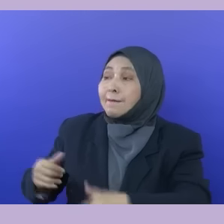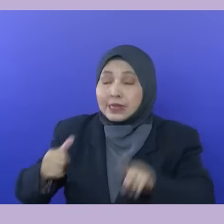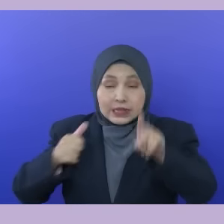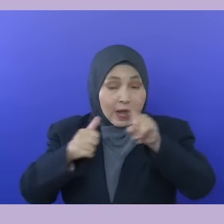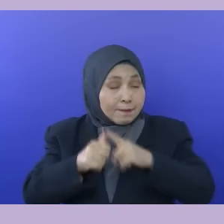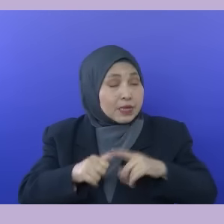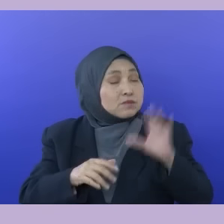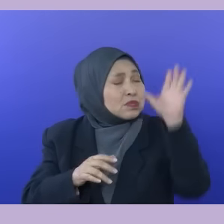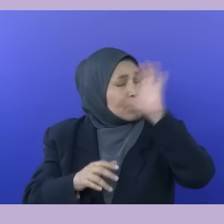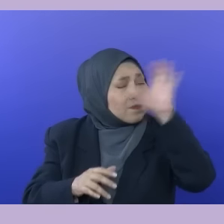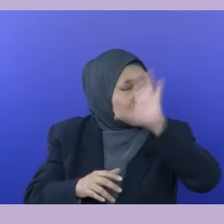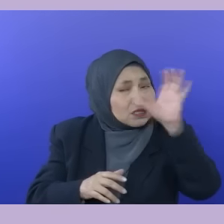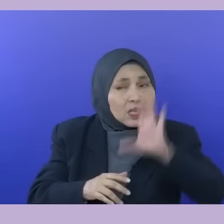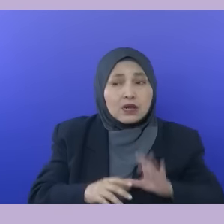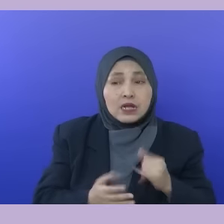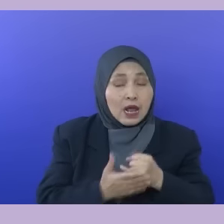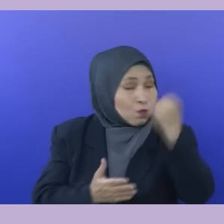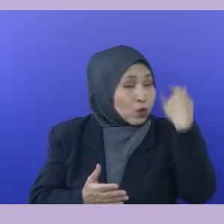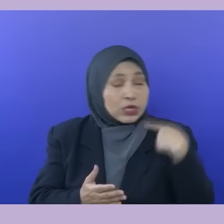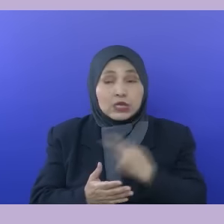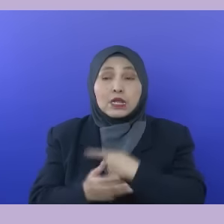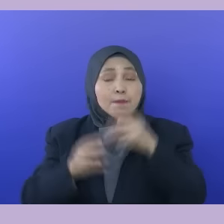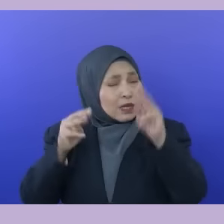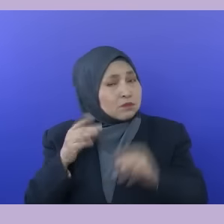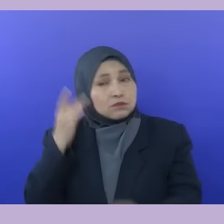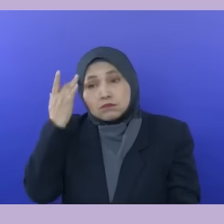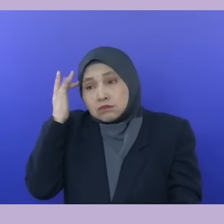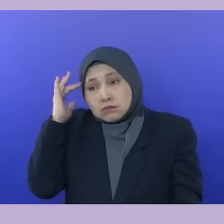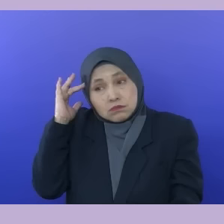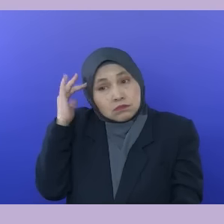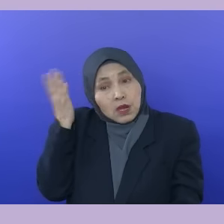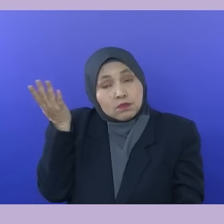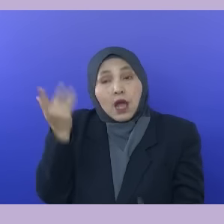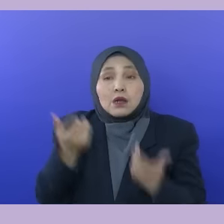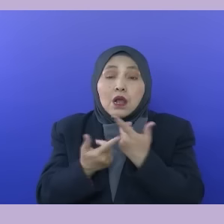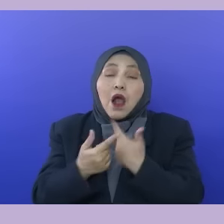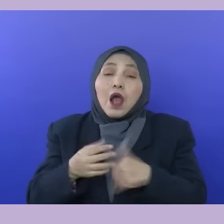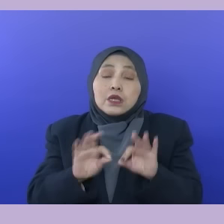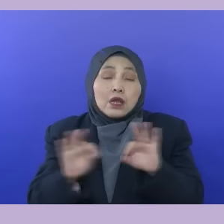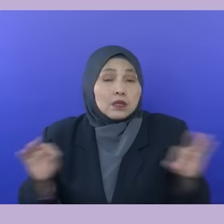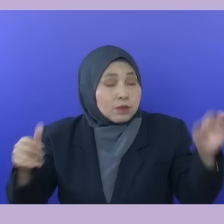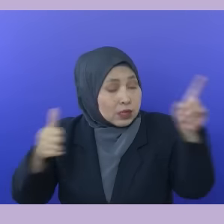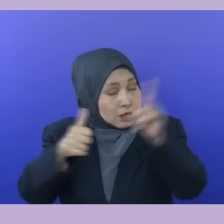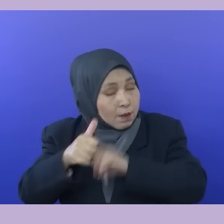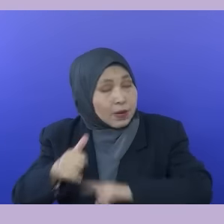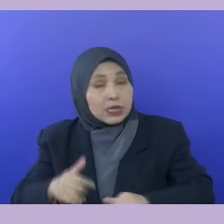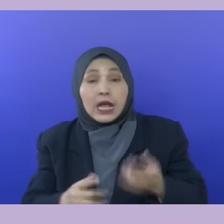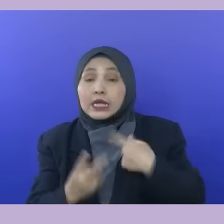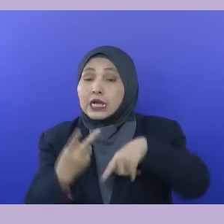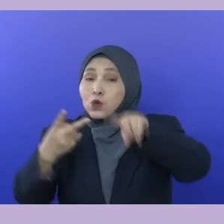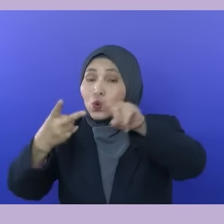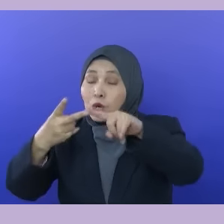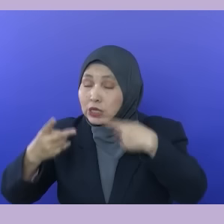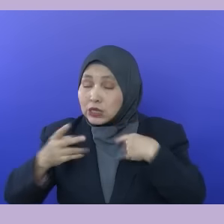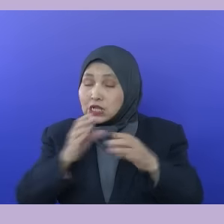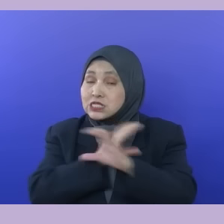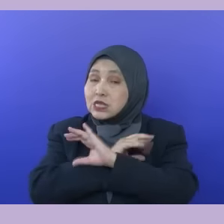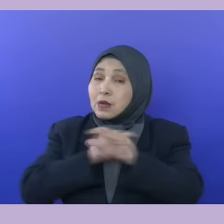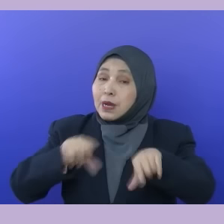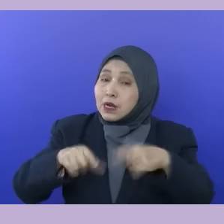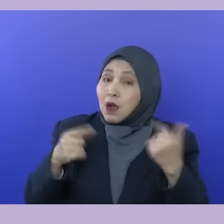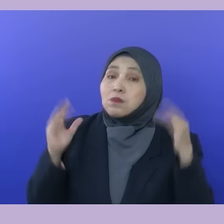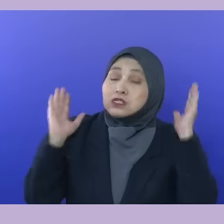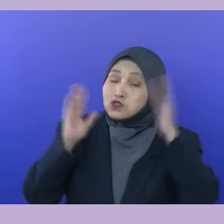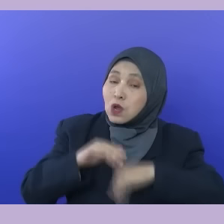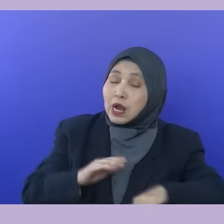menggali ilmu karena kita manusia yang tidak tahu daripada ayat pertama surah al-baqarah sebentar tadi Yang kedua kita cinta pada Alquran salat dan